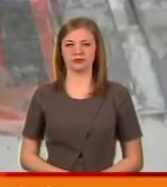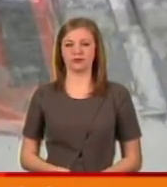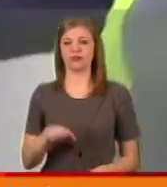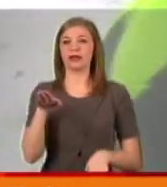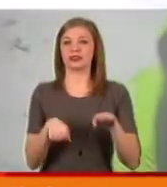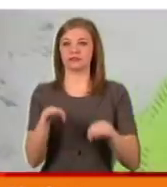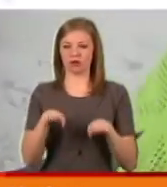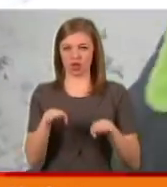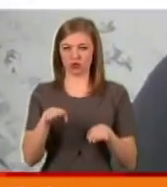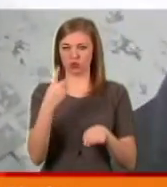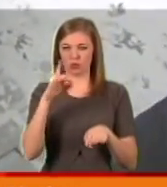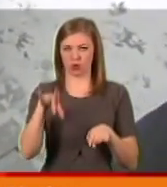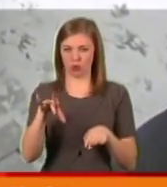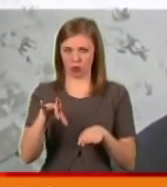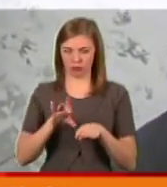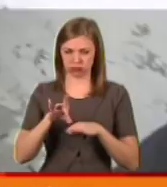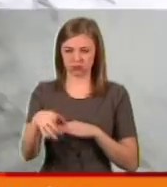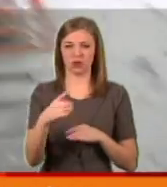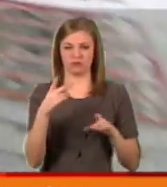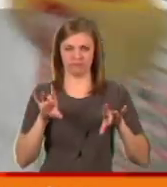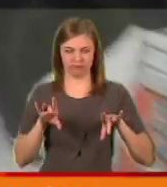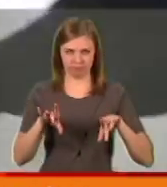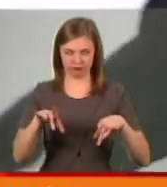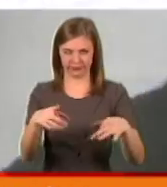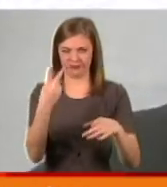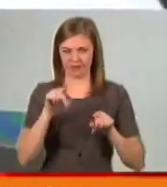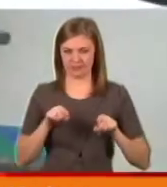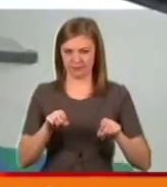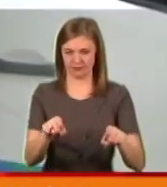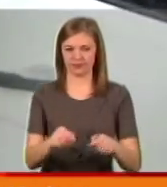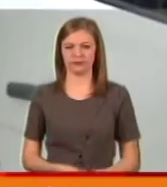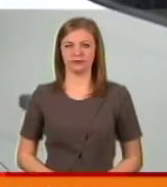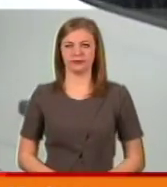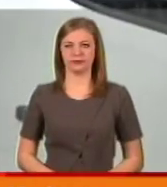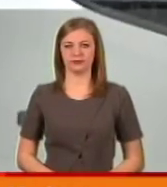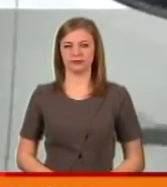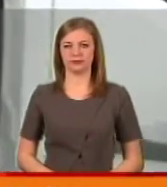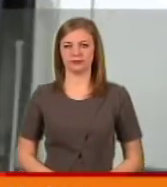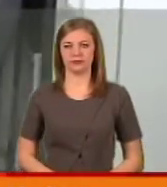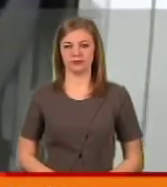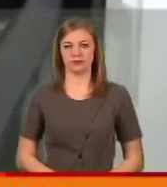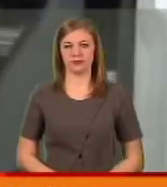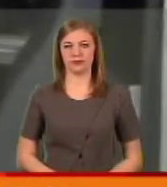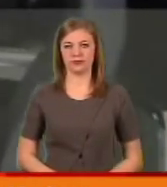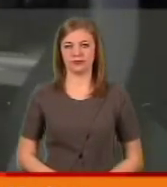Так. Зважується, одне колесо проходить по одній плиті, інше колесо по іншій плиті. Ага. Це у